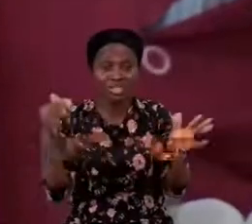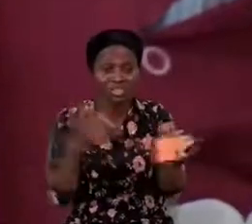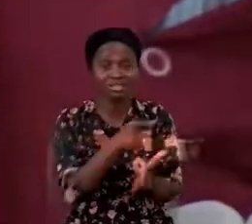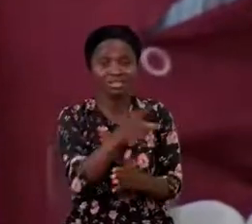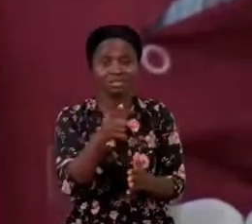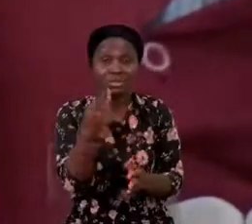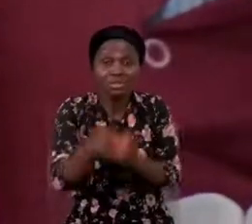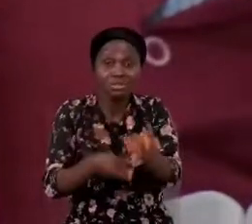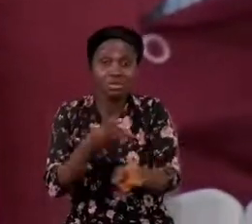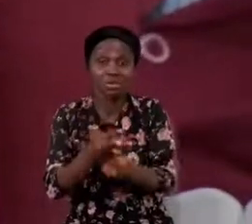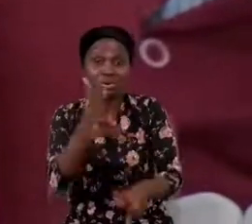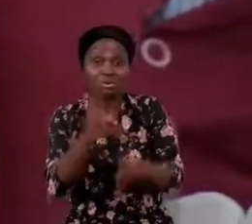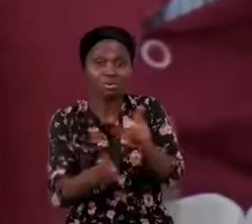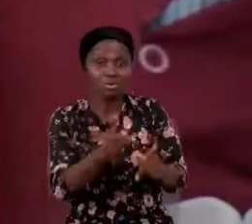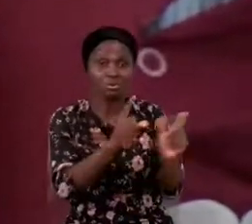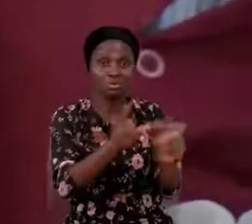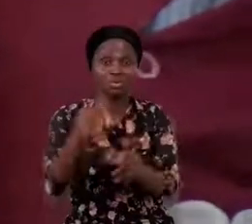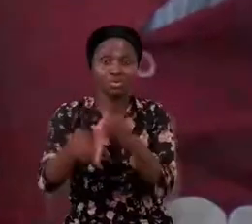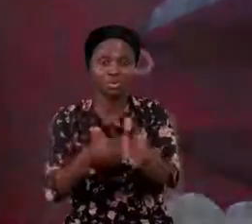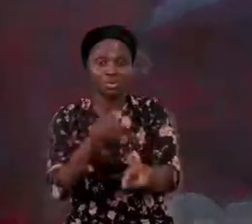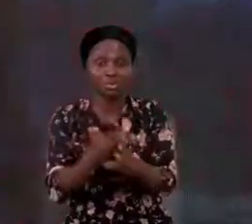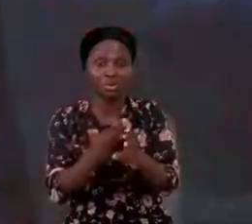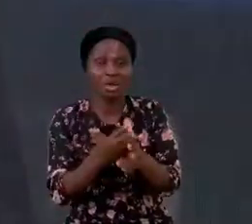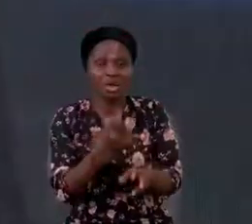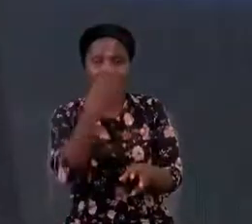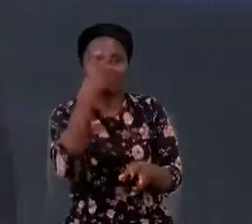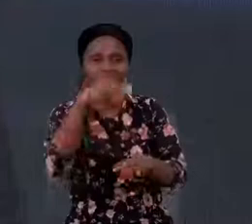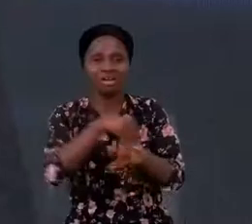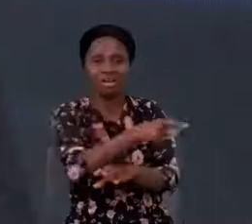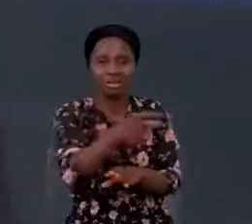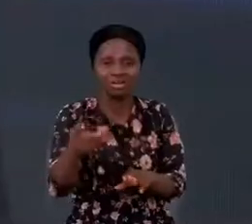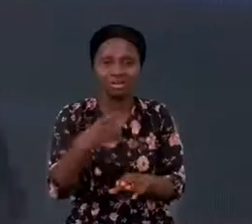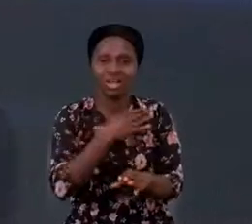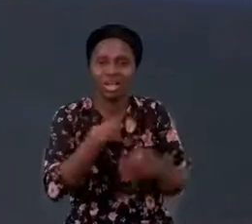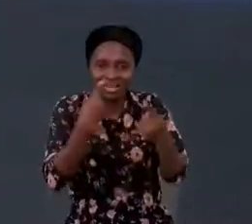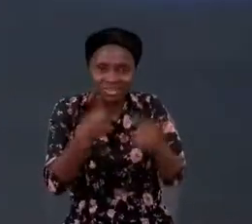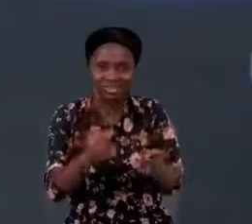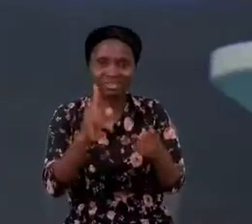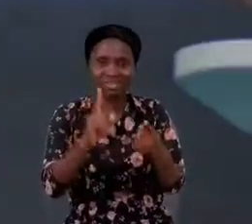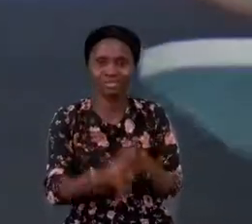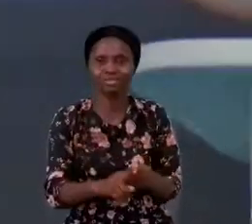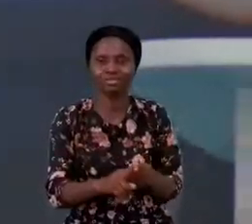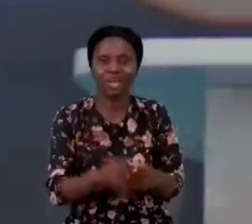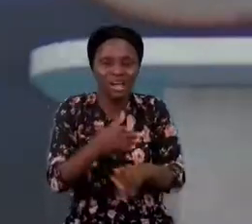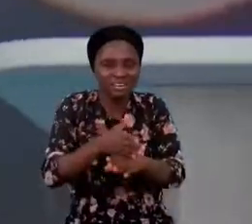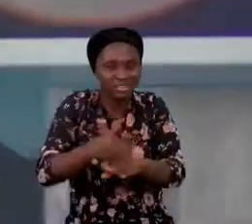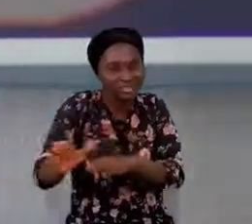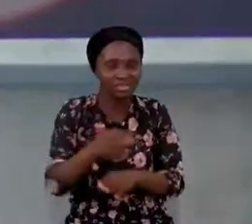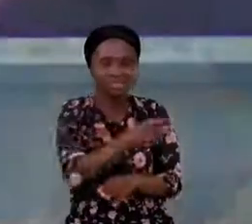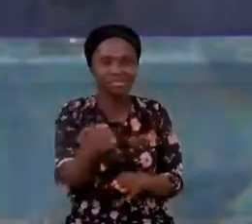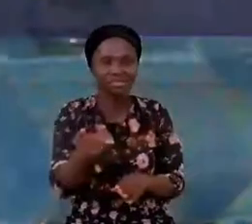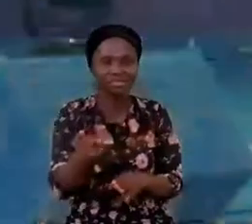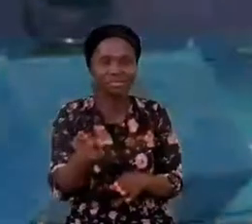rabaisse, ou le monde te renie l'opportunité que tu devrais avoir. Tu dois persévérer. Et comme